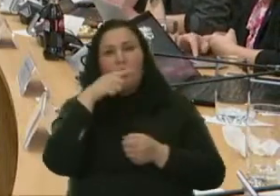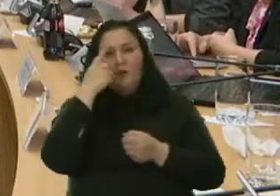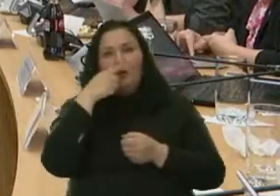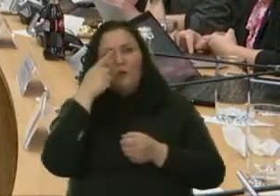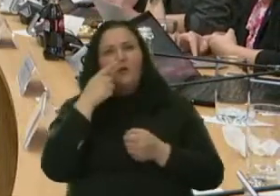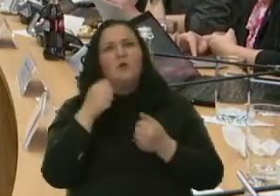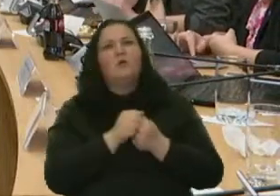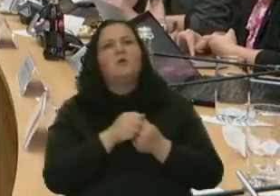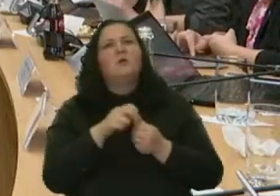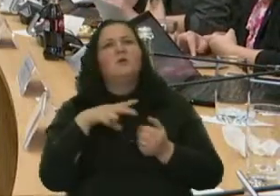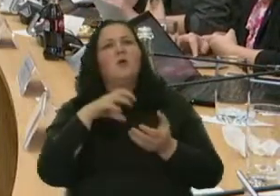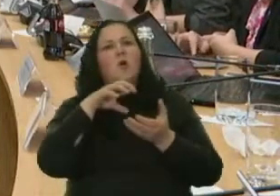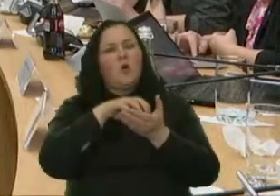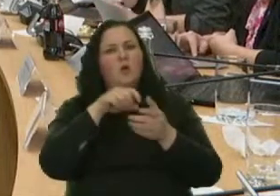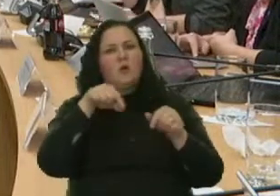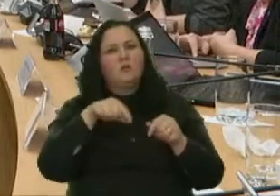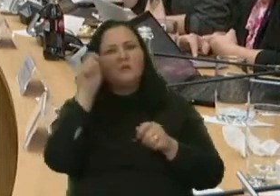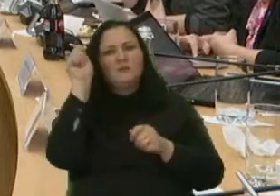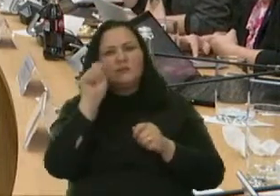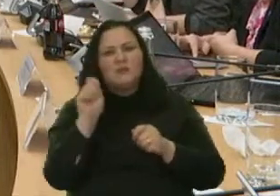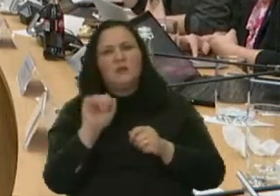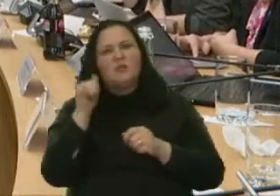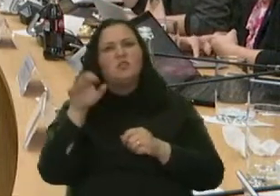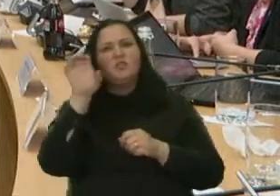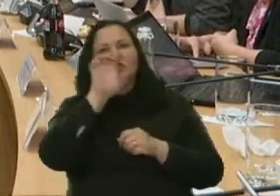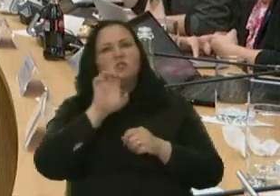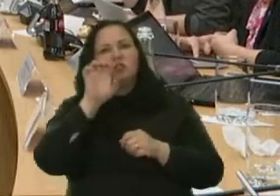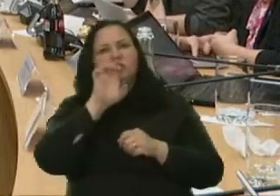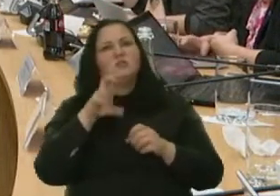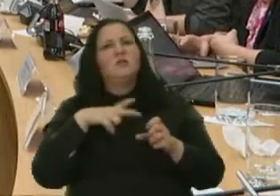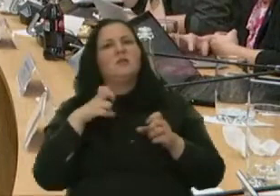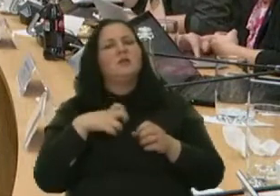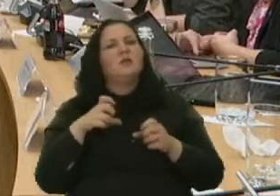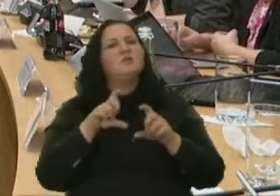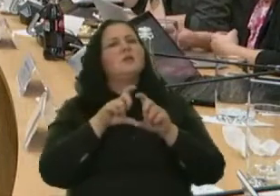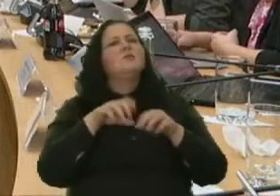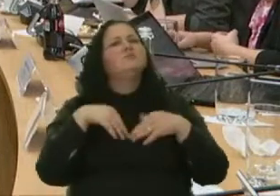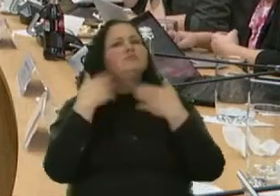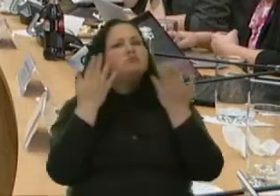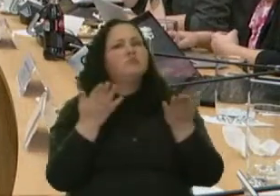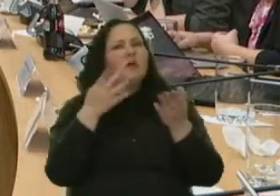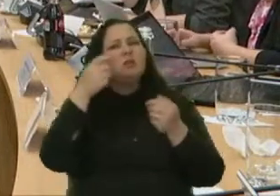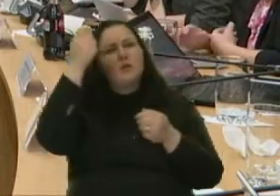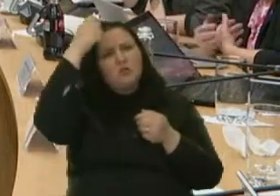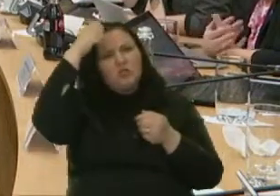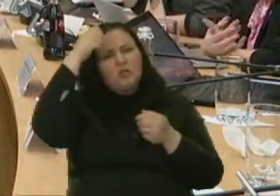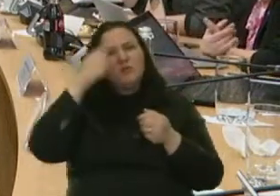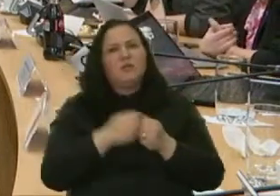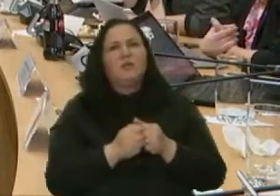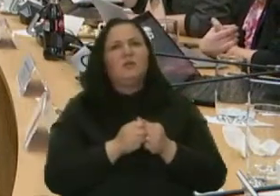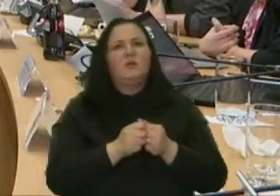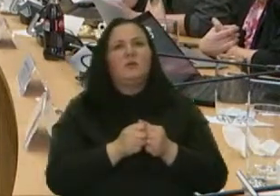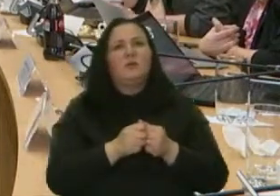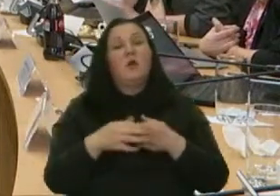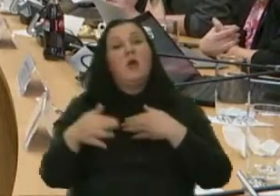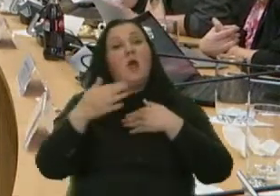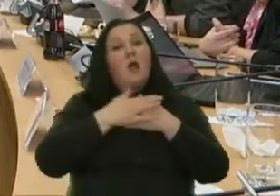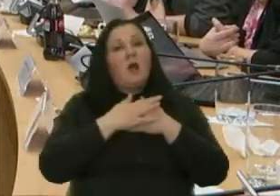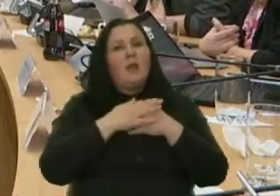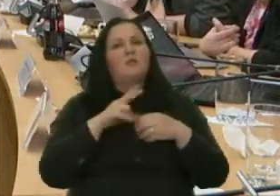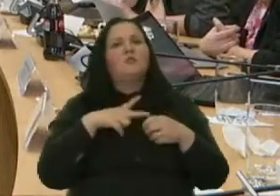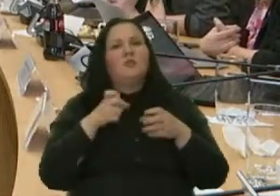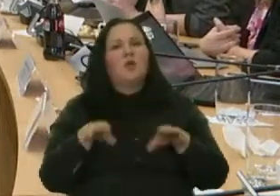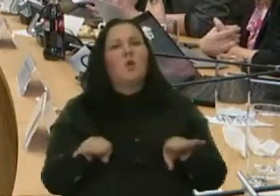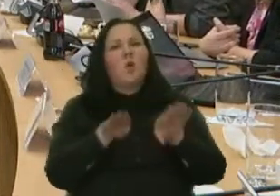nostru îl ocupă în în țară și în Europa li se datorează În primul rând lor alături de